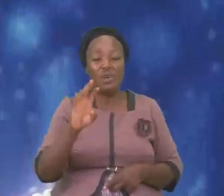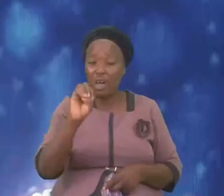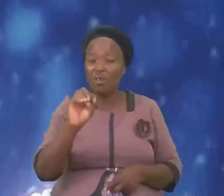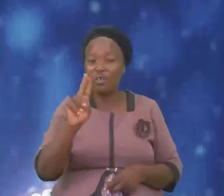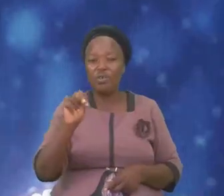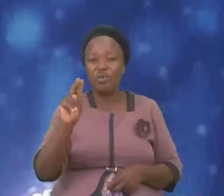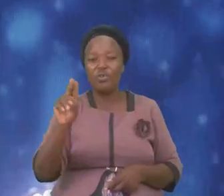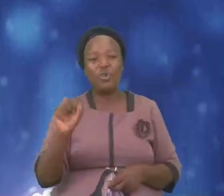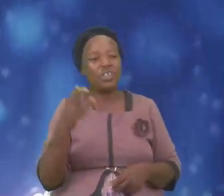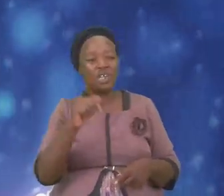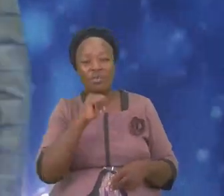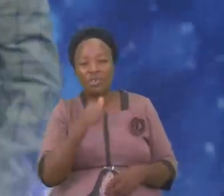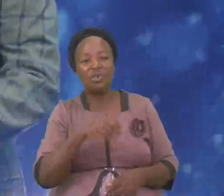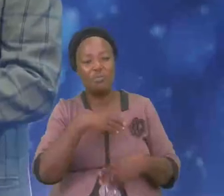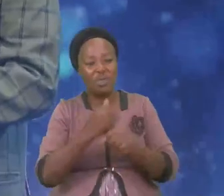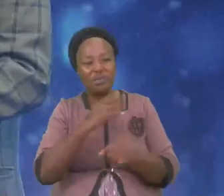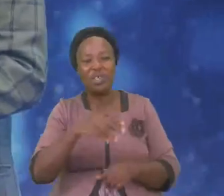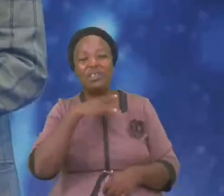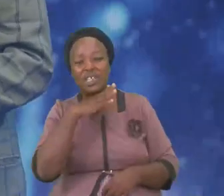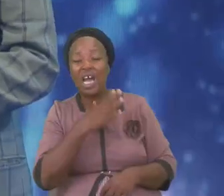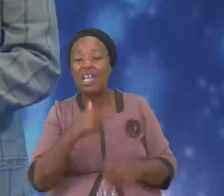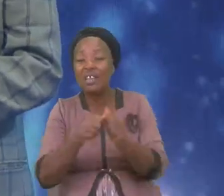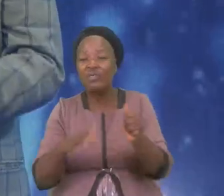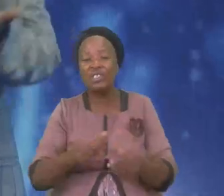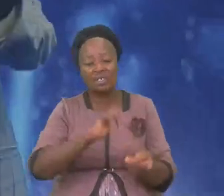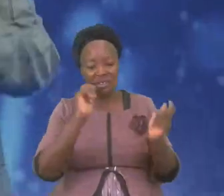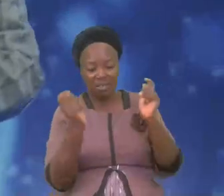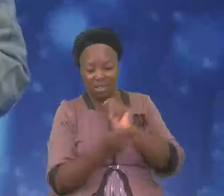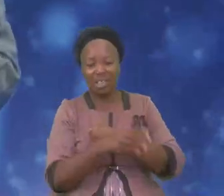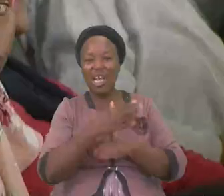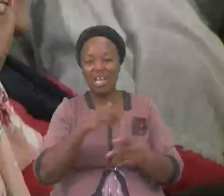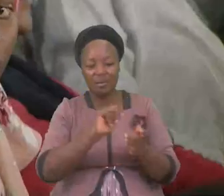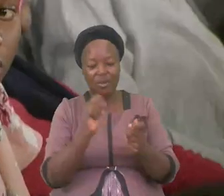à l'eunuque de ne pas le souiller, de ne pas l'obliger à se souiller. Tout a changé